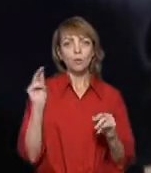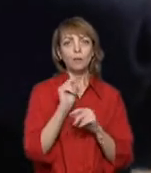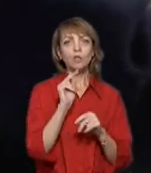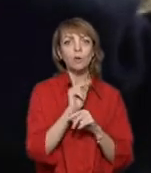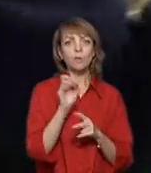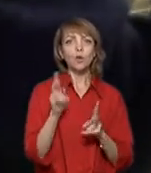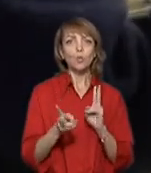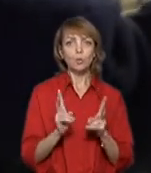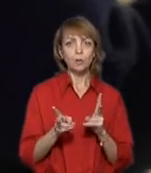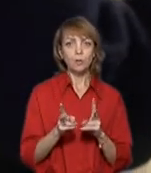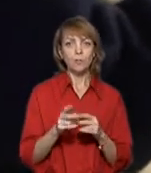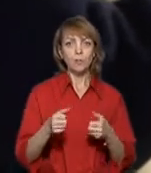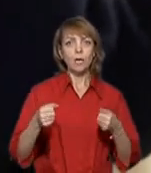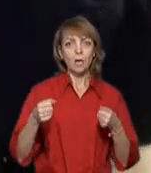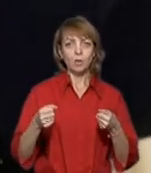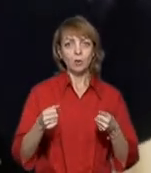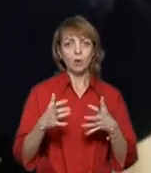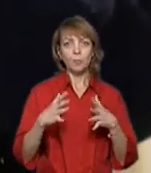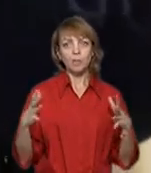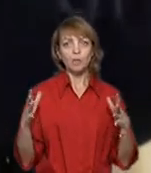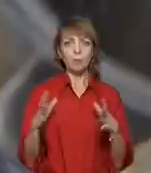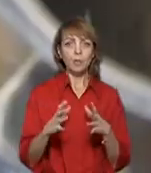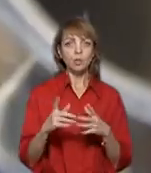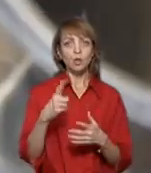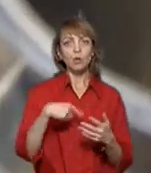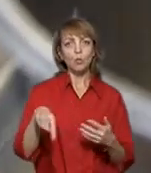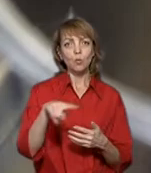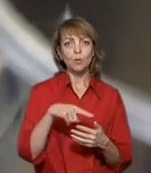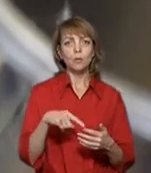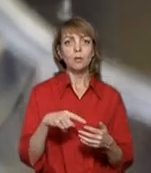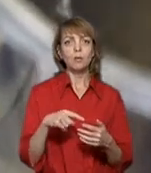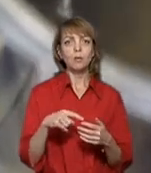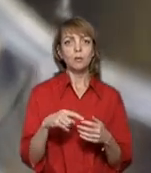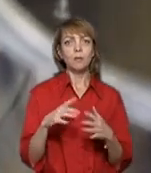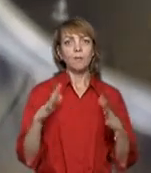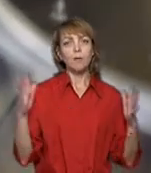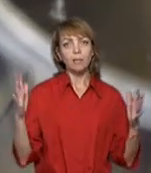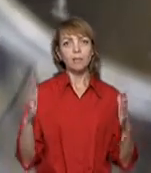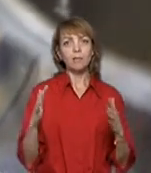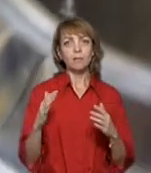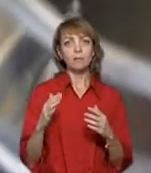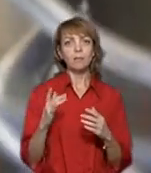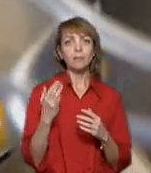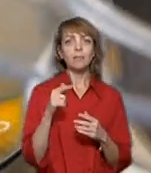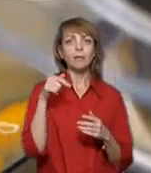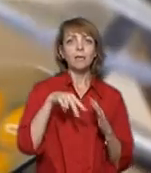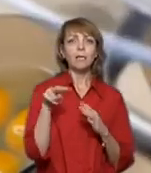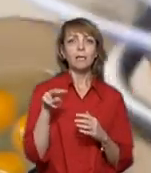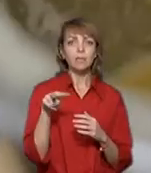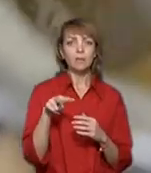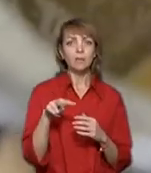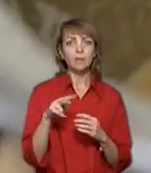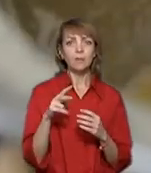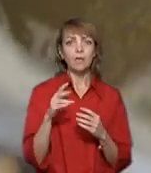на кухні. Кастрюля більша, менша, кругла, там, велика, скільки в неї літрів.